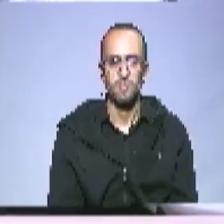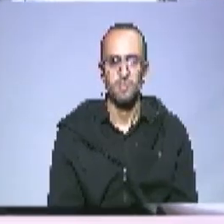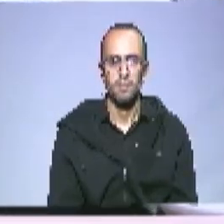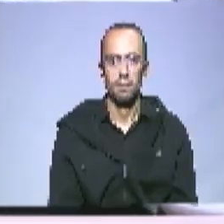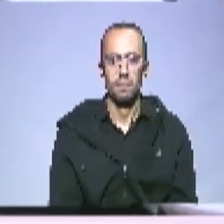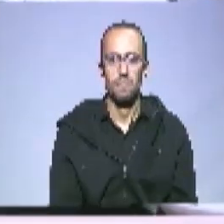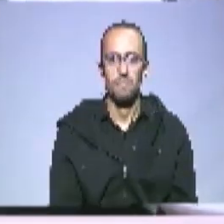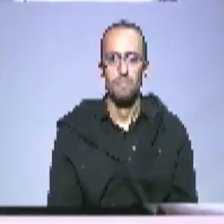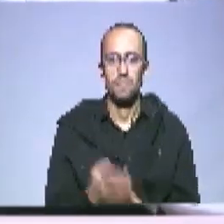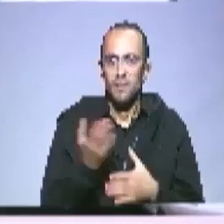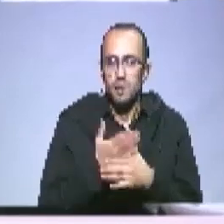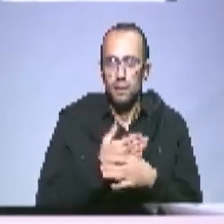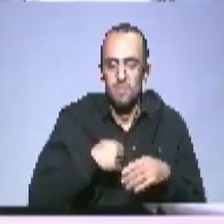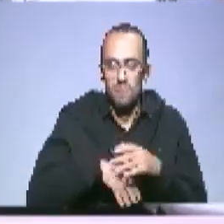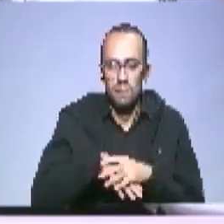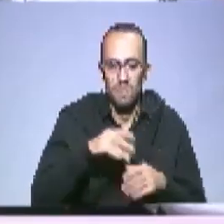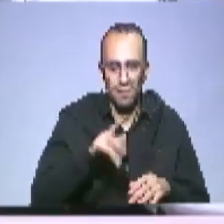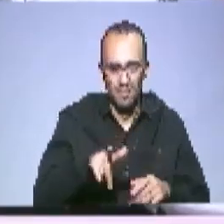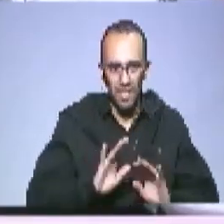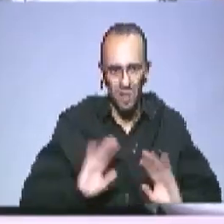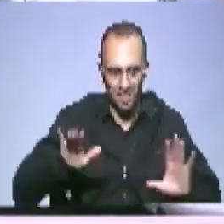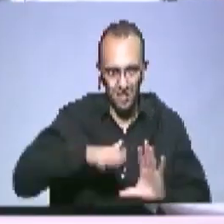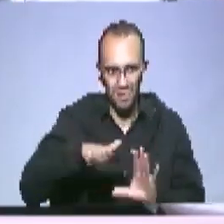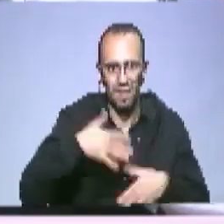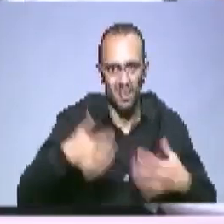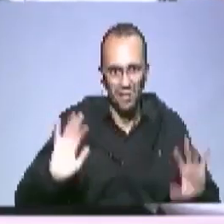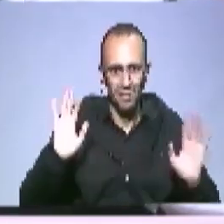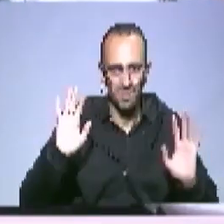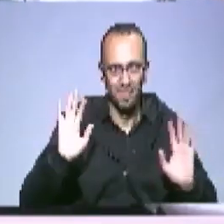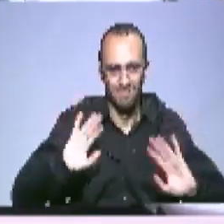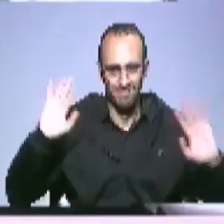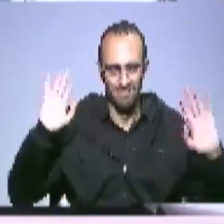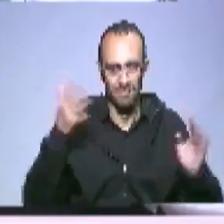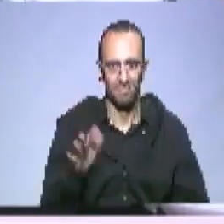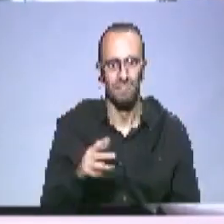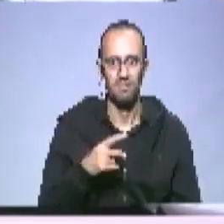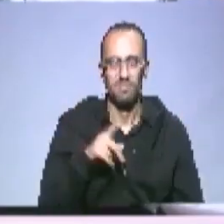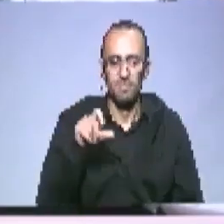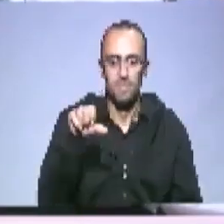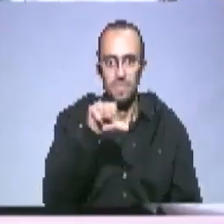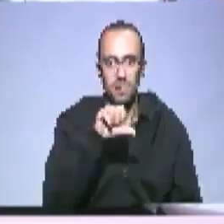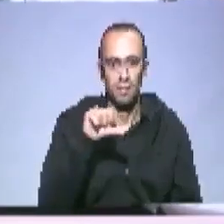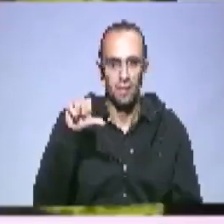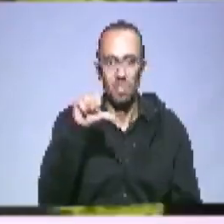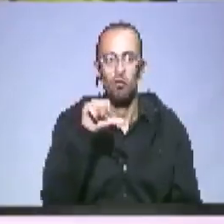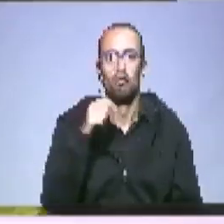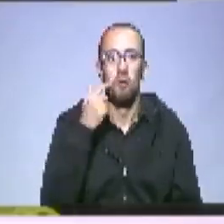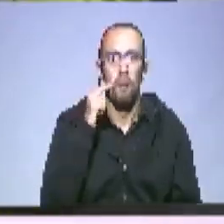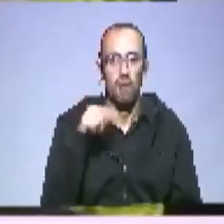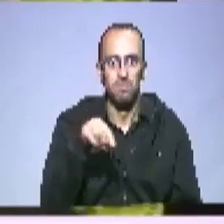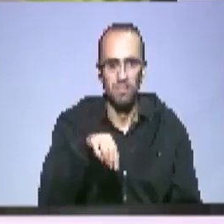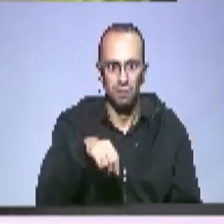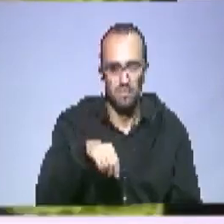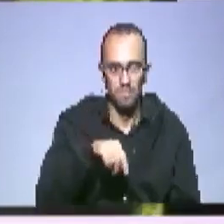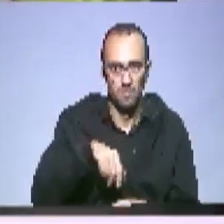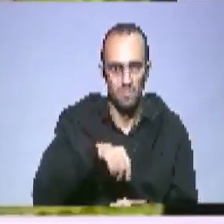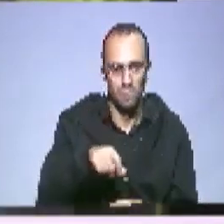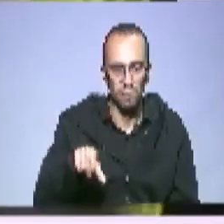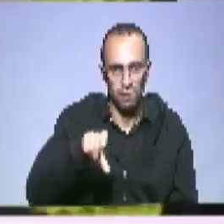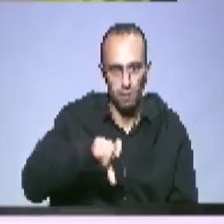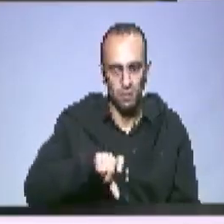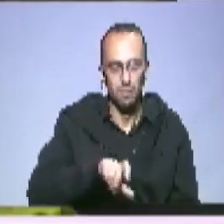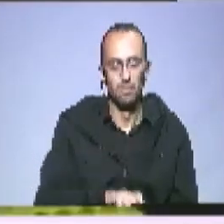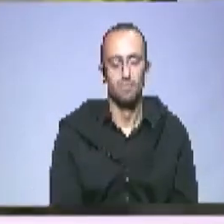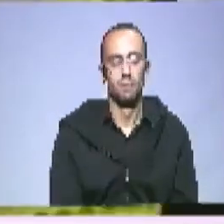انا يعني الكيكه دي مش هكتفي كده، ما تطلع انا هسقيها بالسيرب عشان تبقى